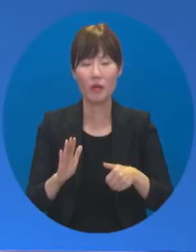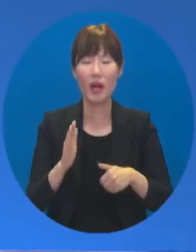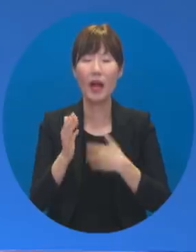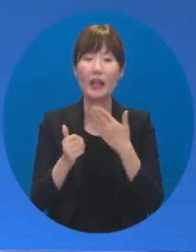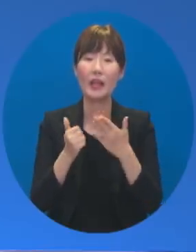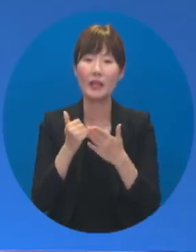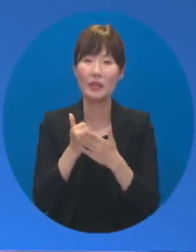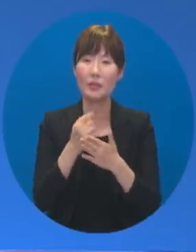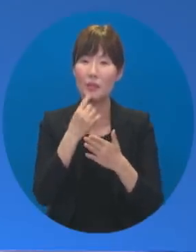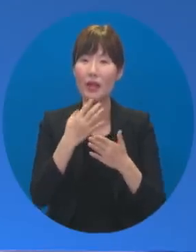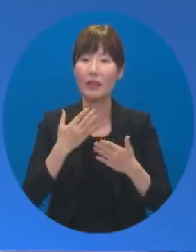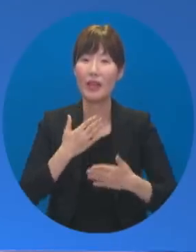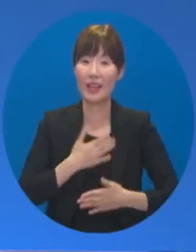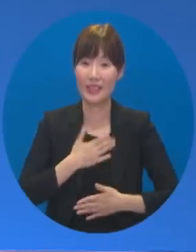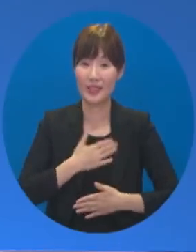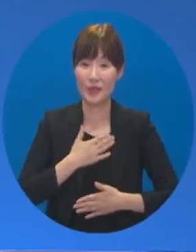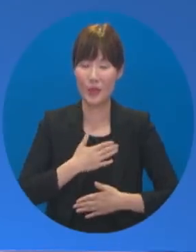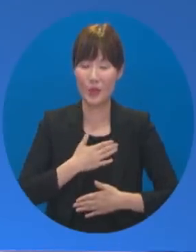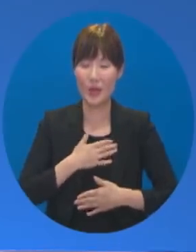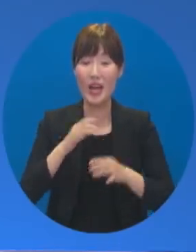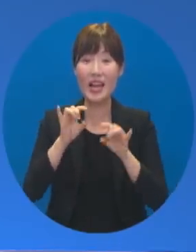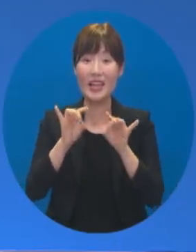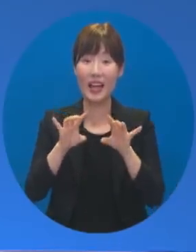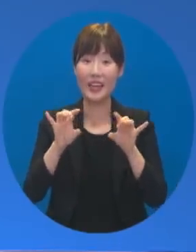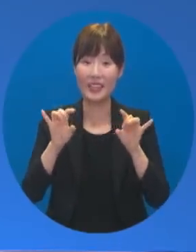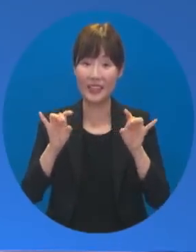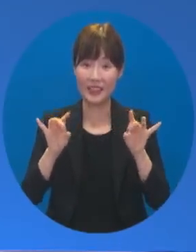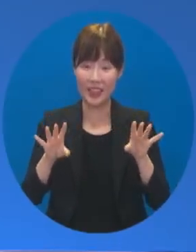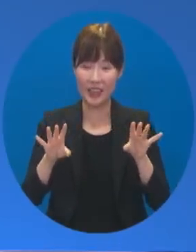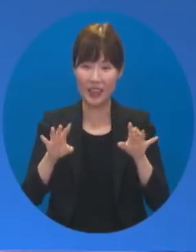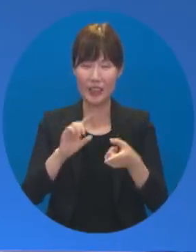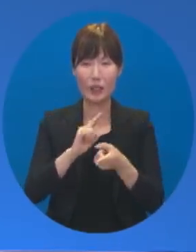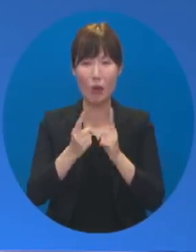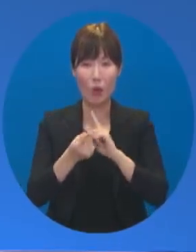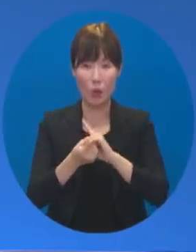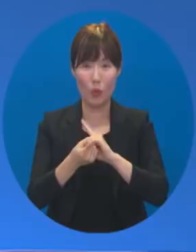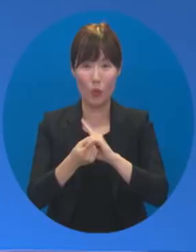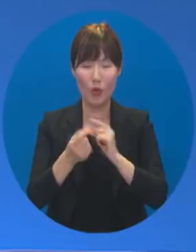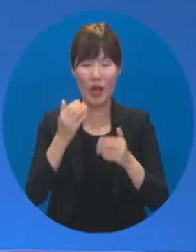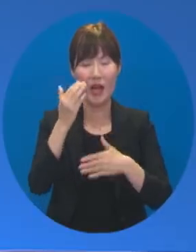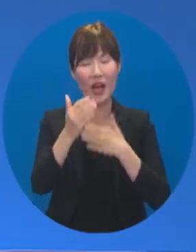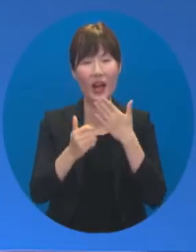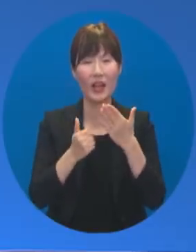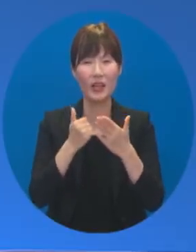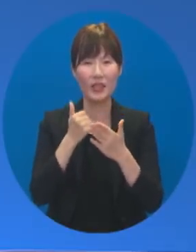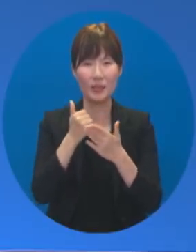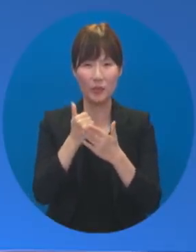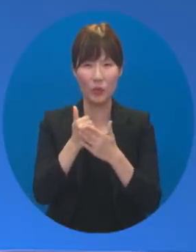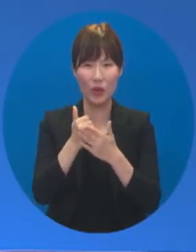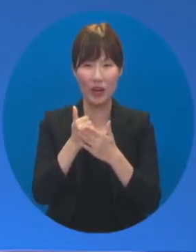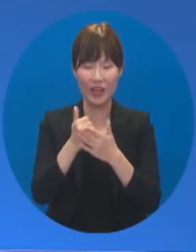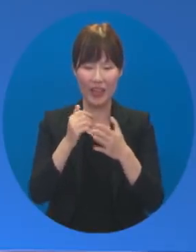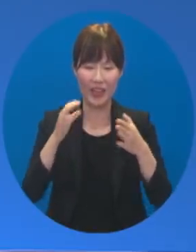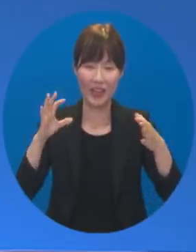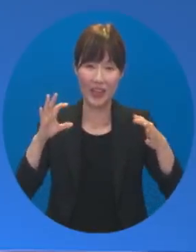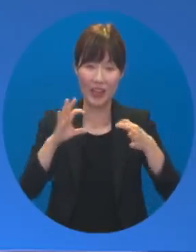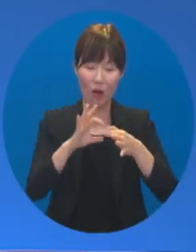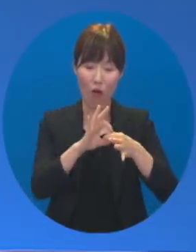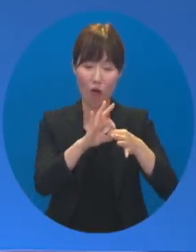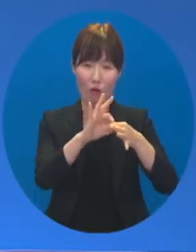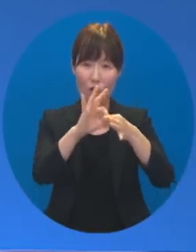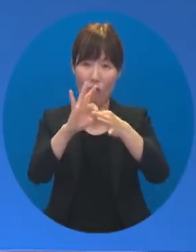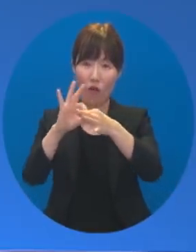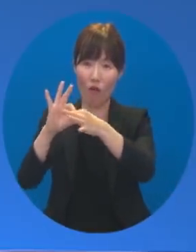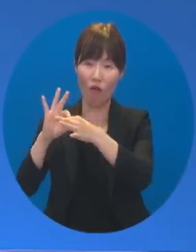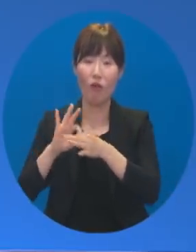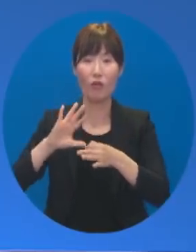또 우리 각자가 서로 하나님과의 다시 한번 연결고리가 되는 그 시간은 각자만이